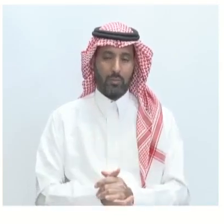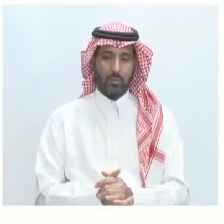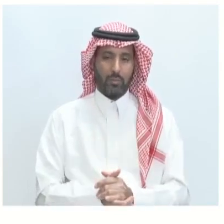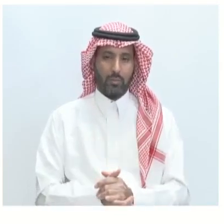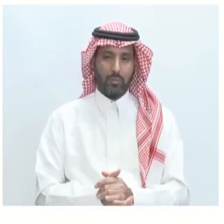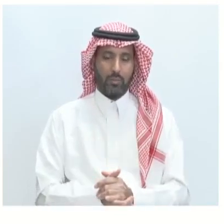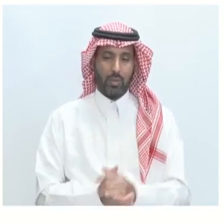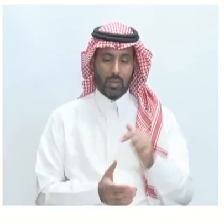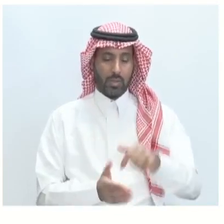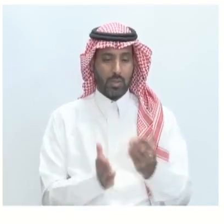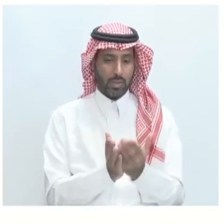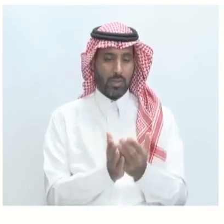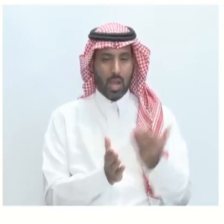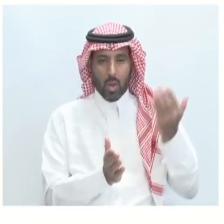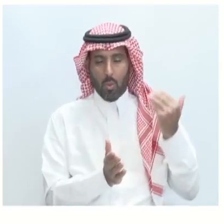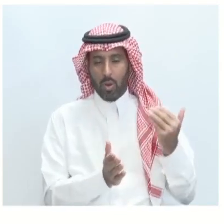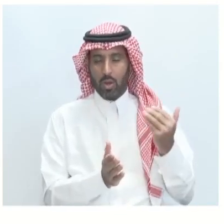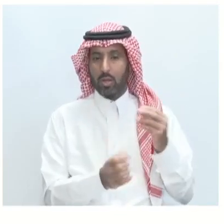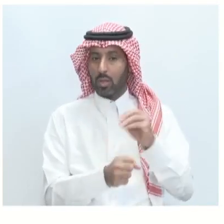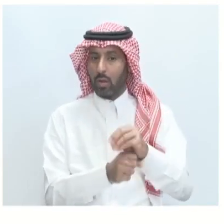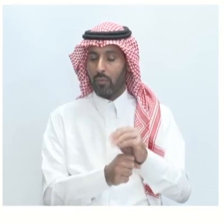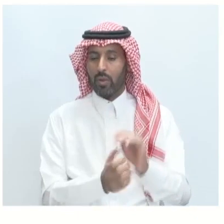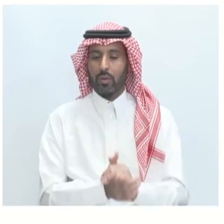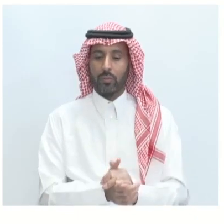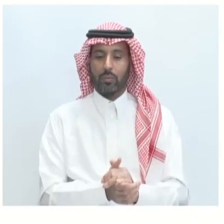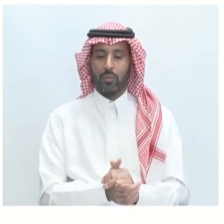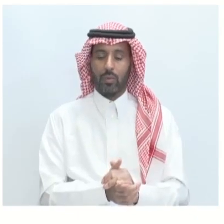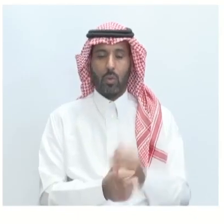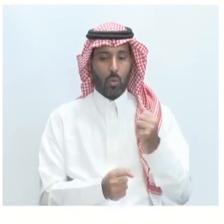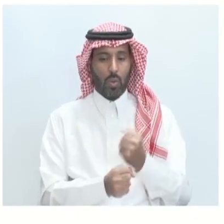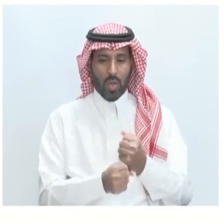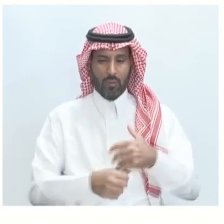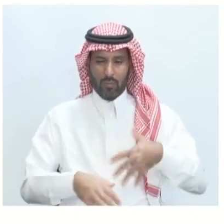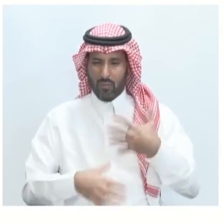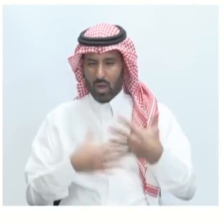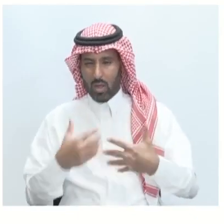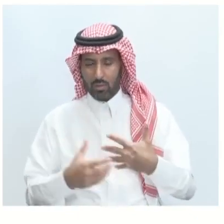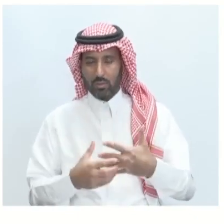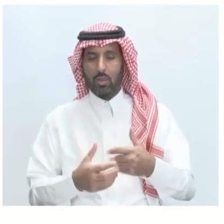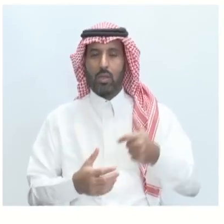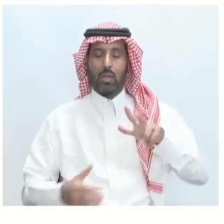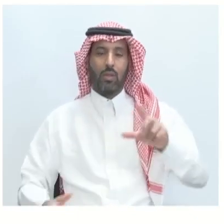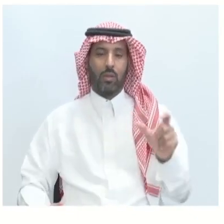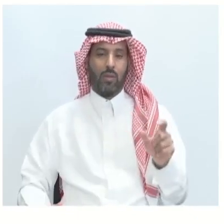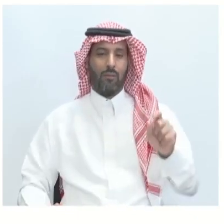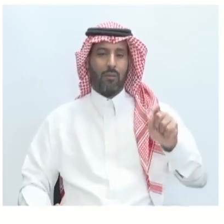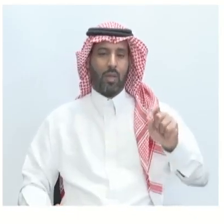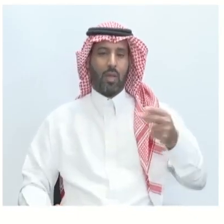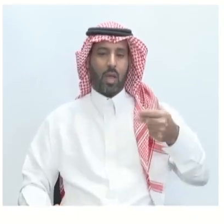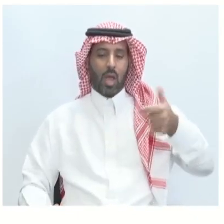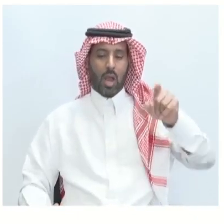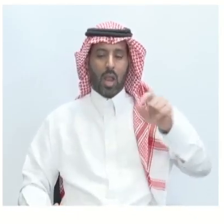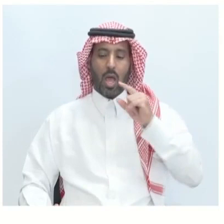وبنات الطلاب في الدرس السابق تعرفنا على وظائف الانفعالات انها